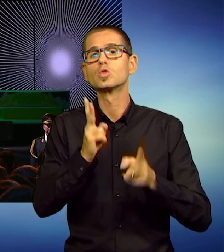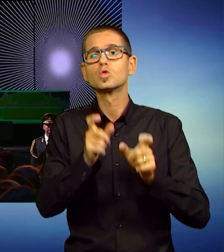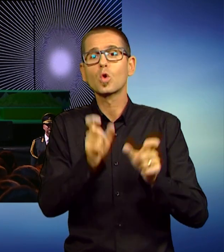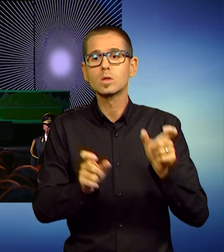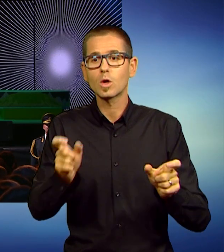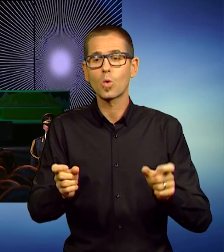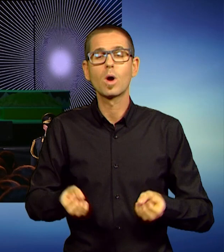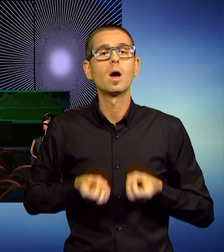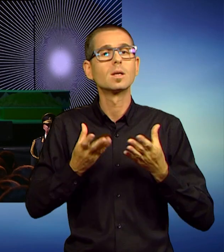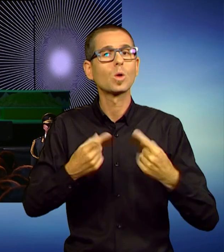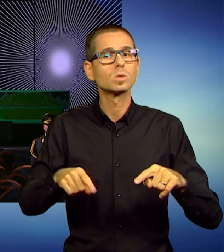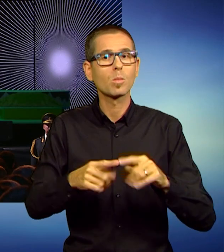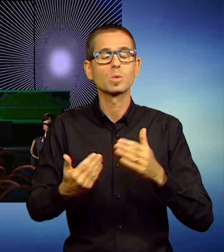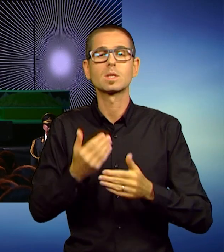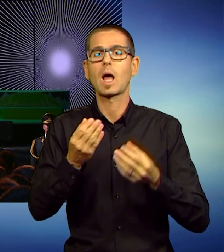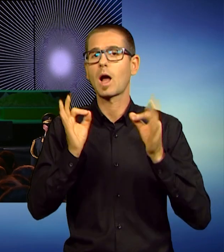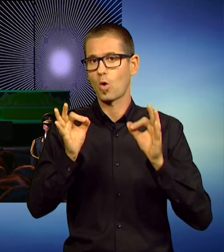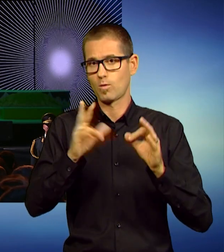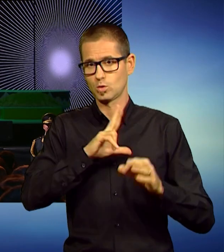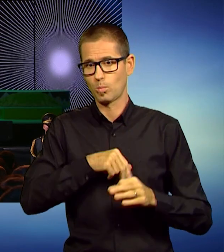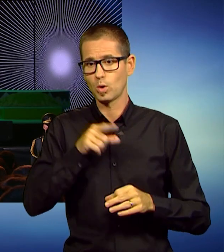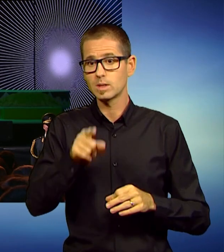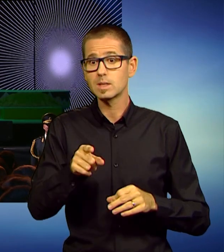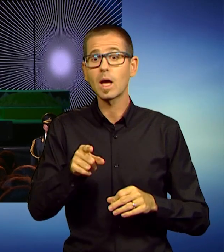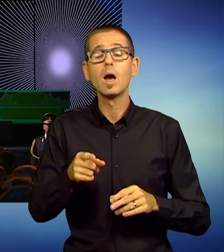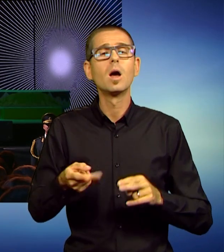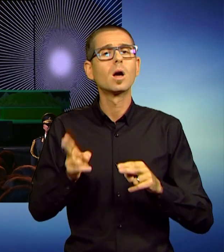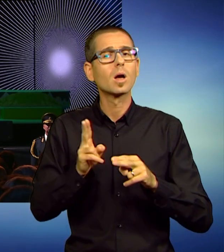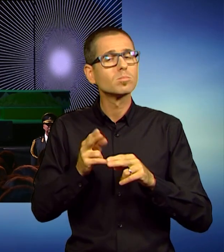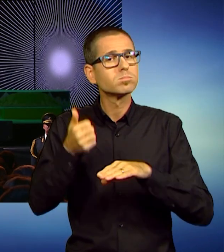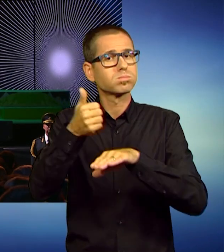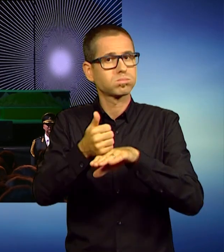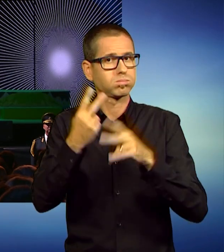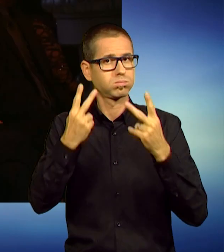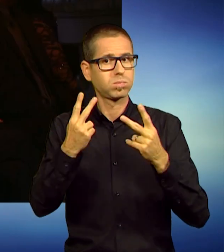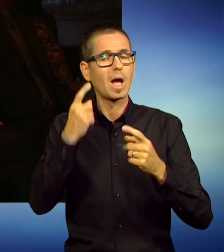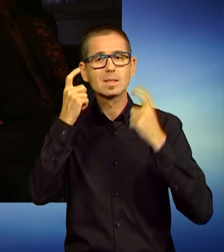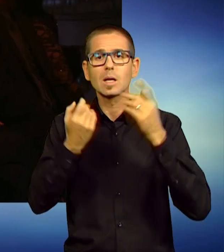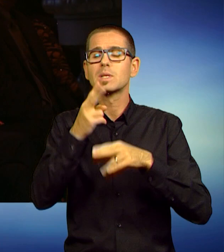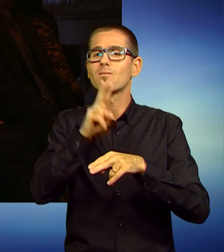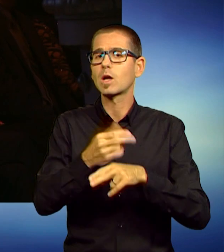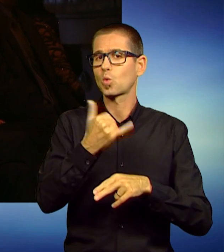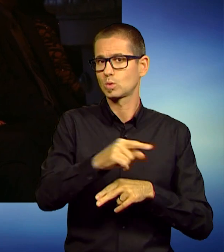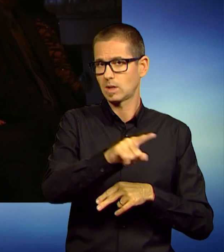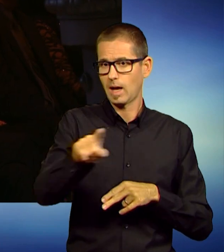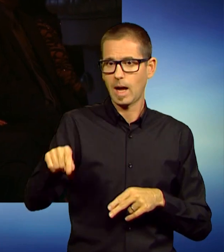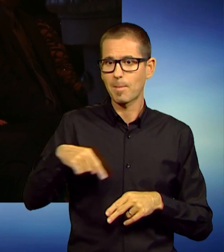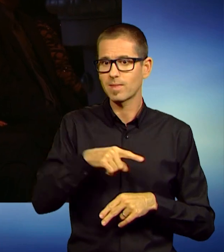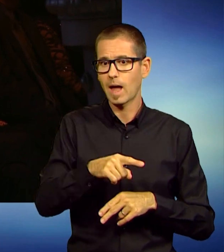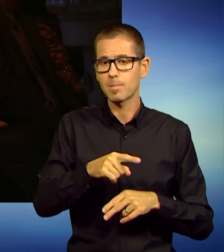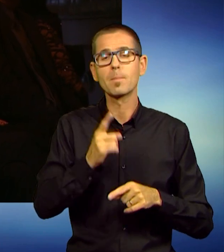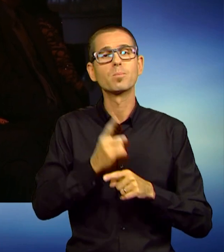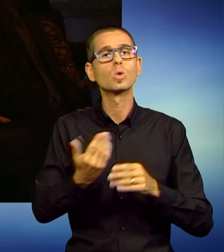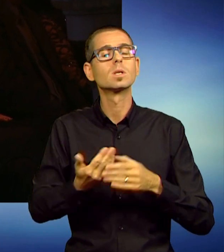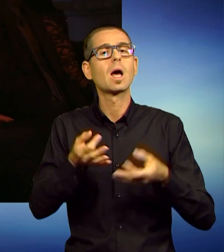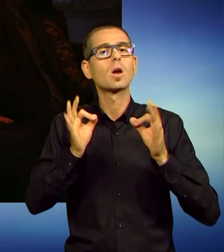za kakovostno policijo, ki v ospredje postavlja skrb za varnost prav vsakega med nami. Nadalje za